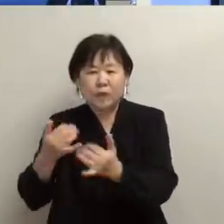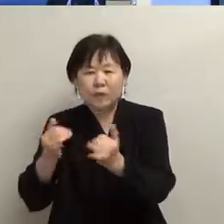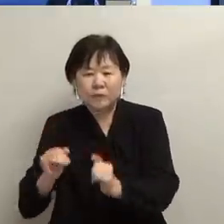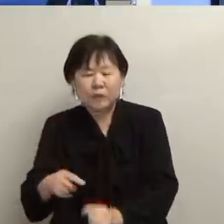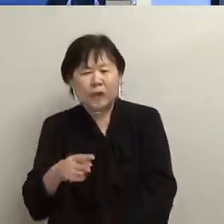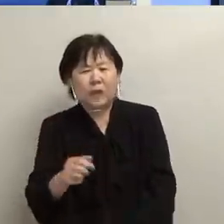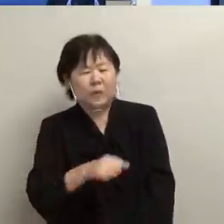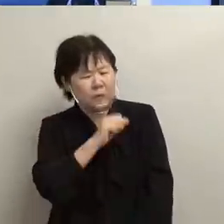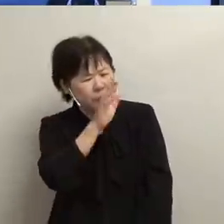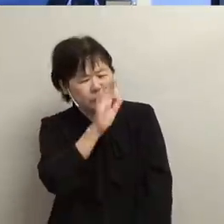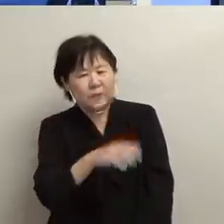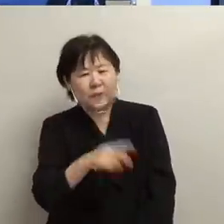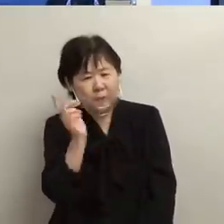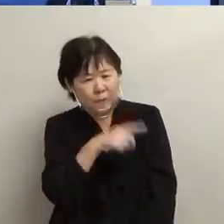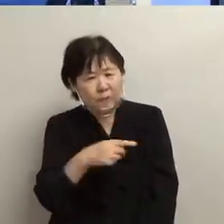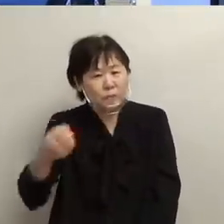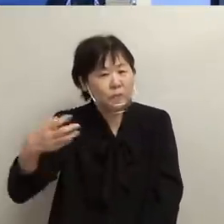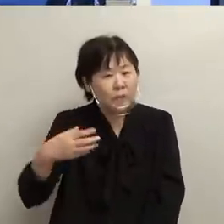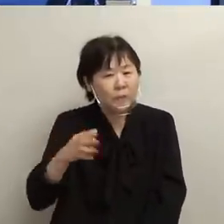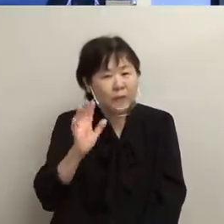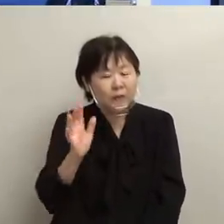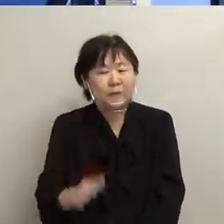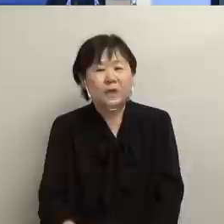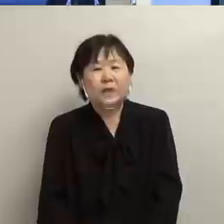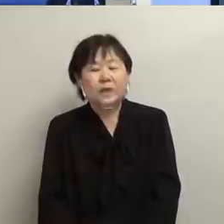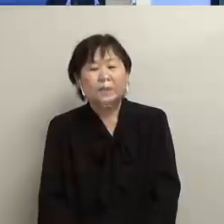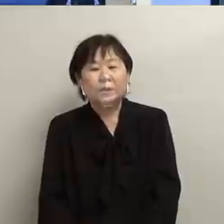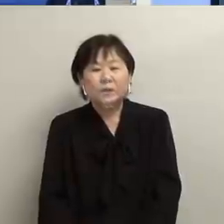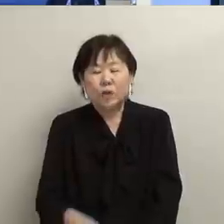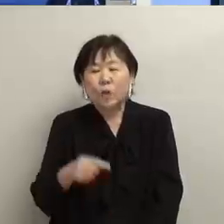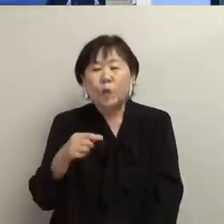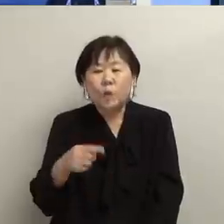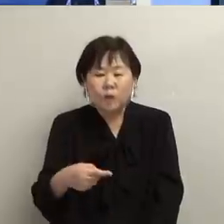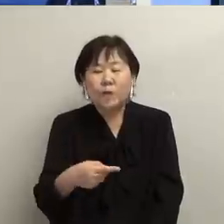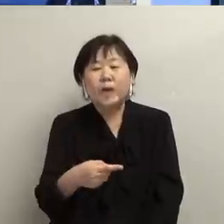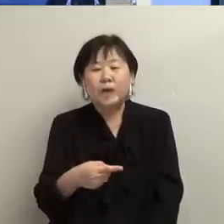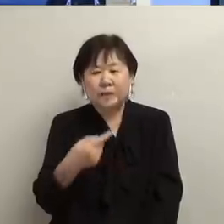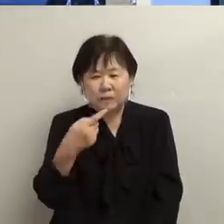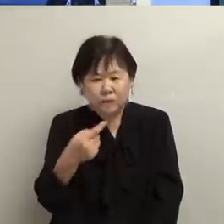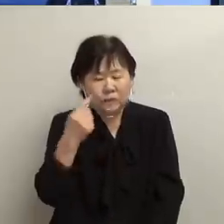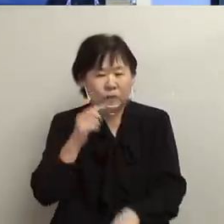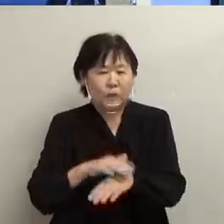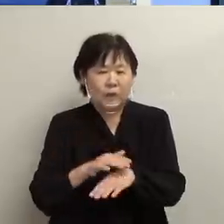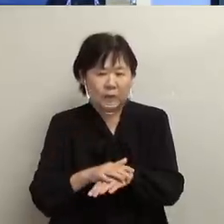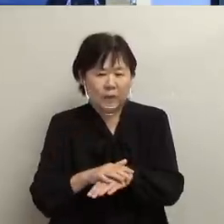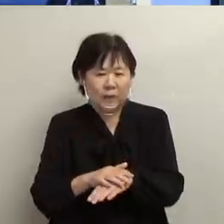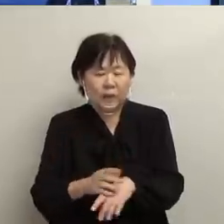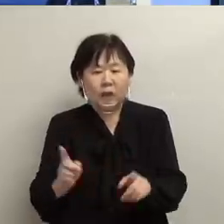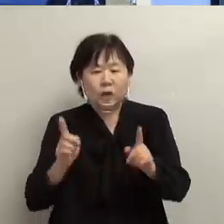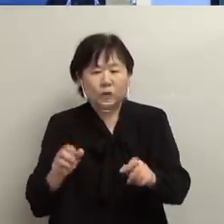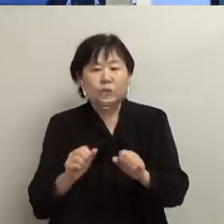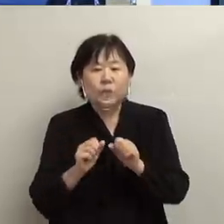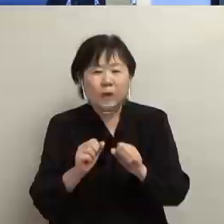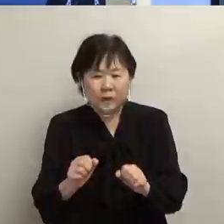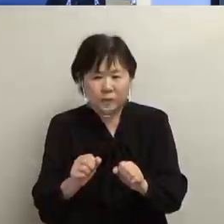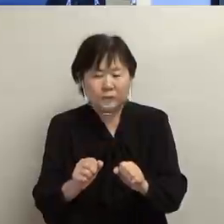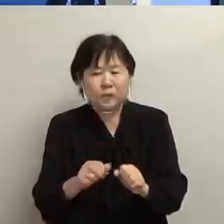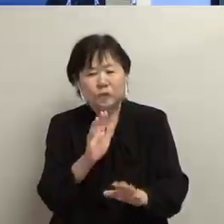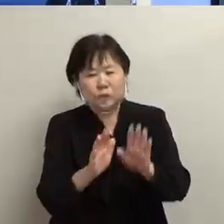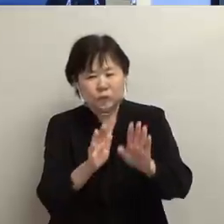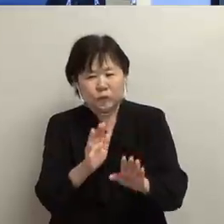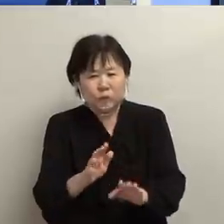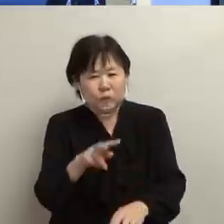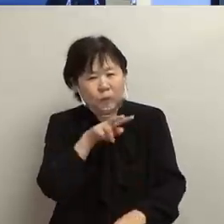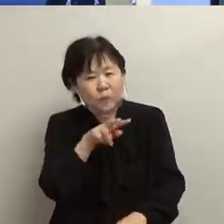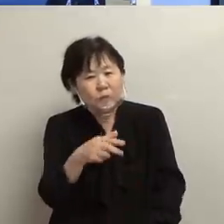といった方はいないませんでしたむしろこれはコレ一つの考え方であって初心負けんがそういうことをやるんであればゼーゼー状況ちょっと見てみたい